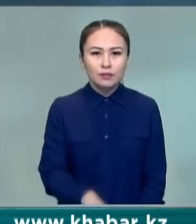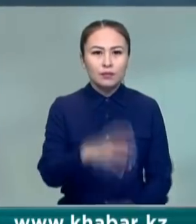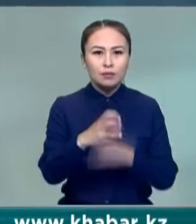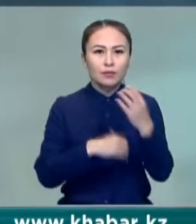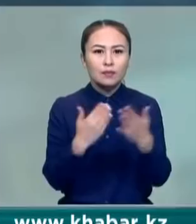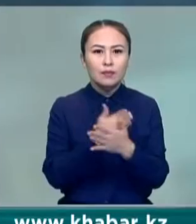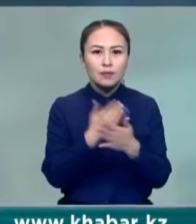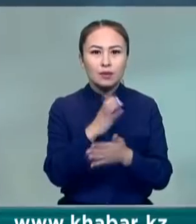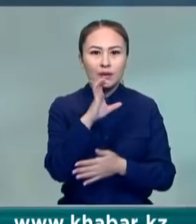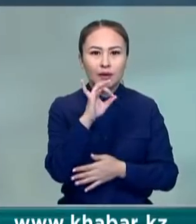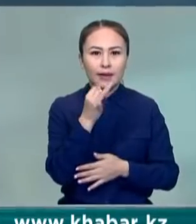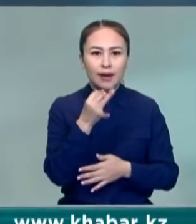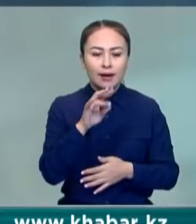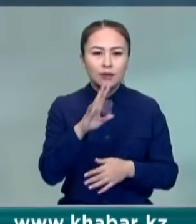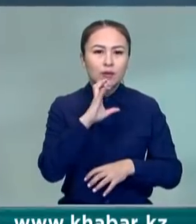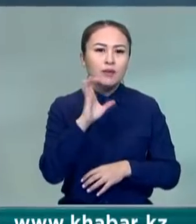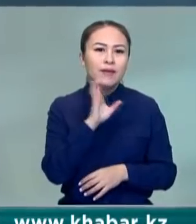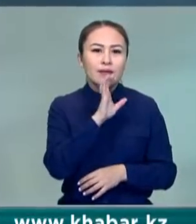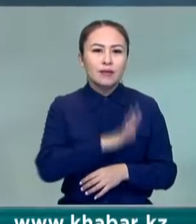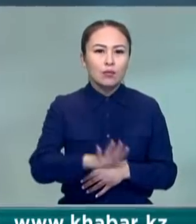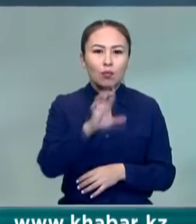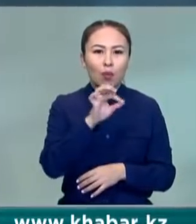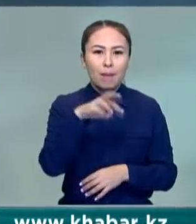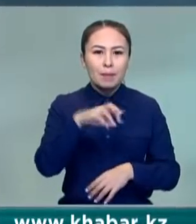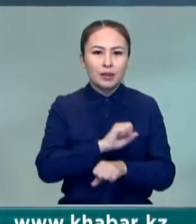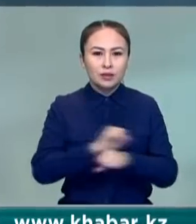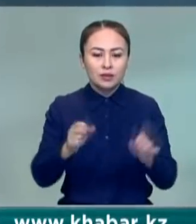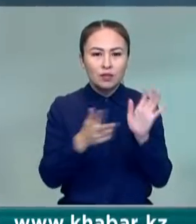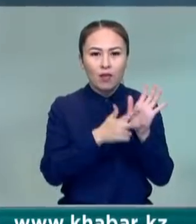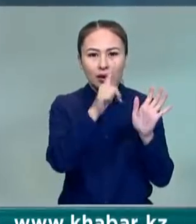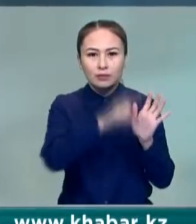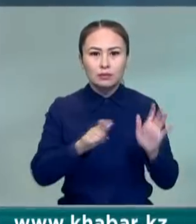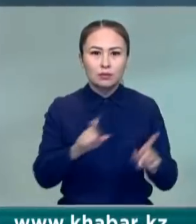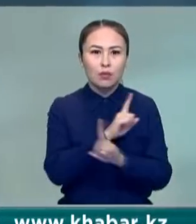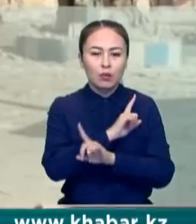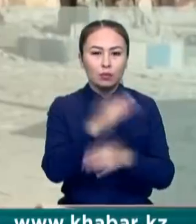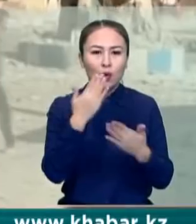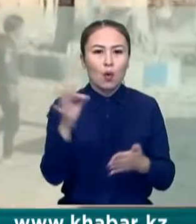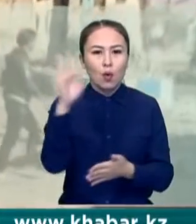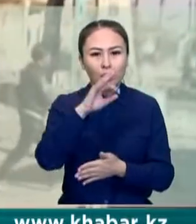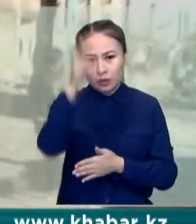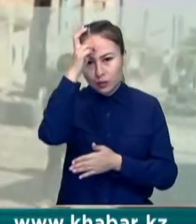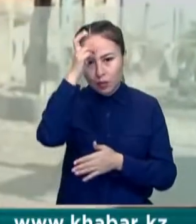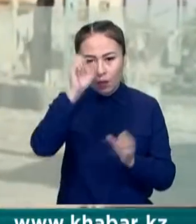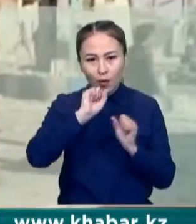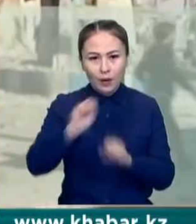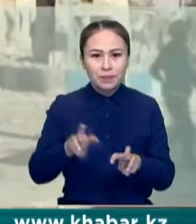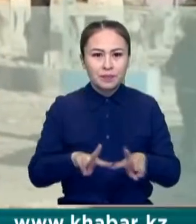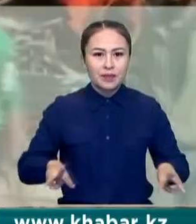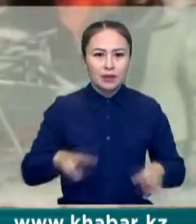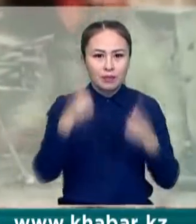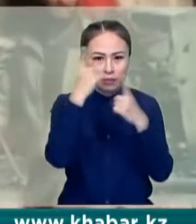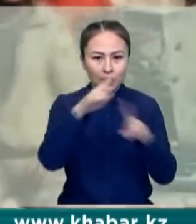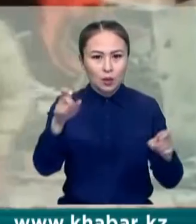Жақан жаңалықтарына ойыссақ, Сирияның солтүстік шығысында бомба жарылып, 8 адам мерт болды. Бұл туралы Түркияның қорғаныс министрлігі